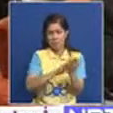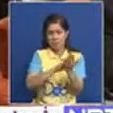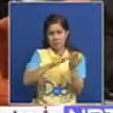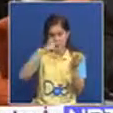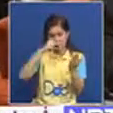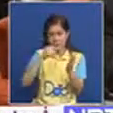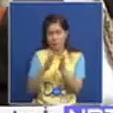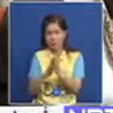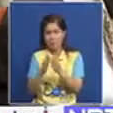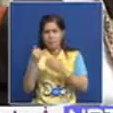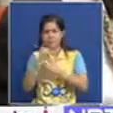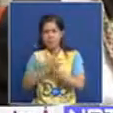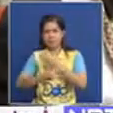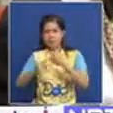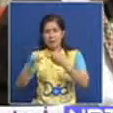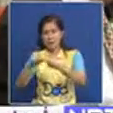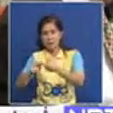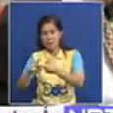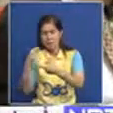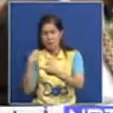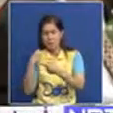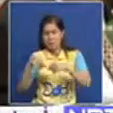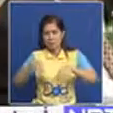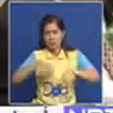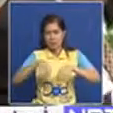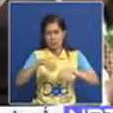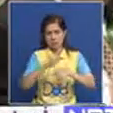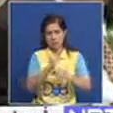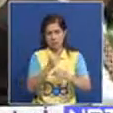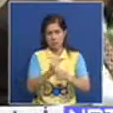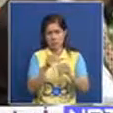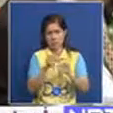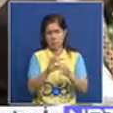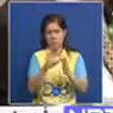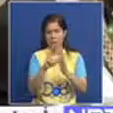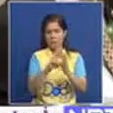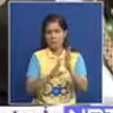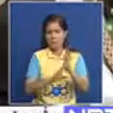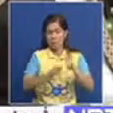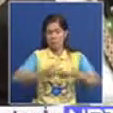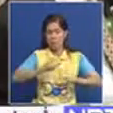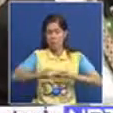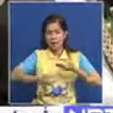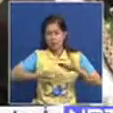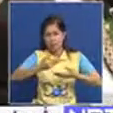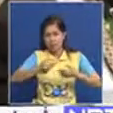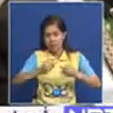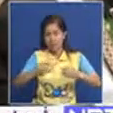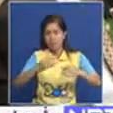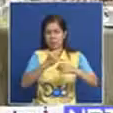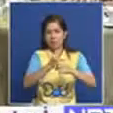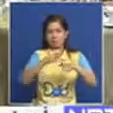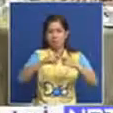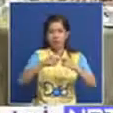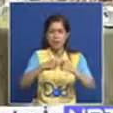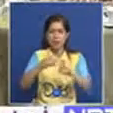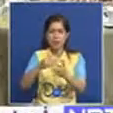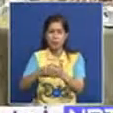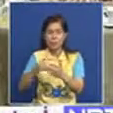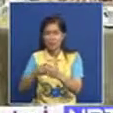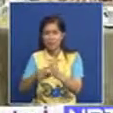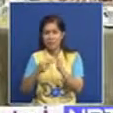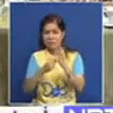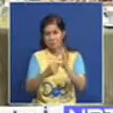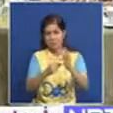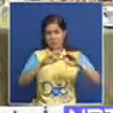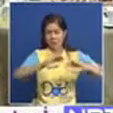ได้มีการลงนามความร่วมมือเพื่อร่วมกันจัดทำกลไกทางการค้าแล้วก็รวบรวมประเด็นอุปสรรคนำเสนอรัฐบาลของทั้งส